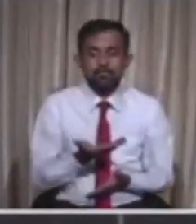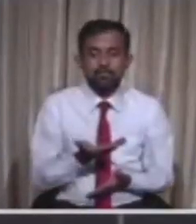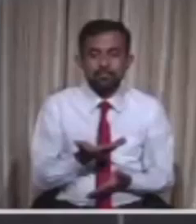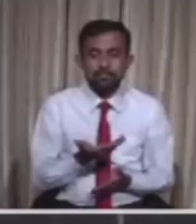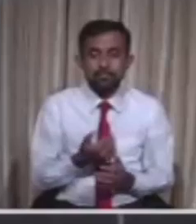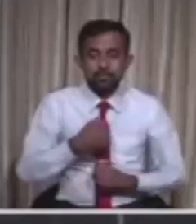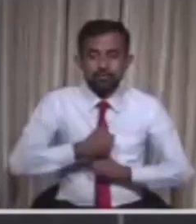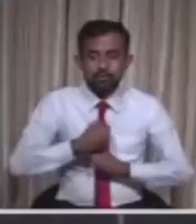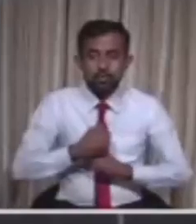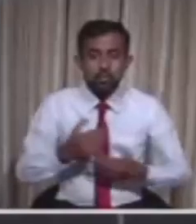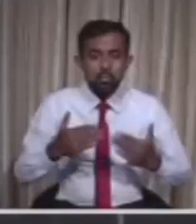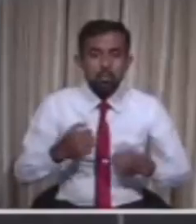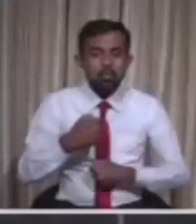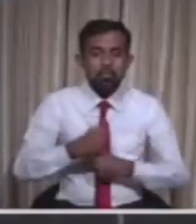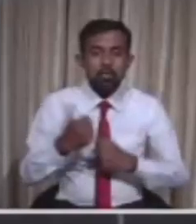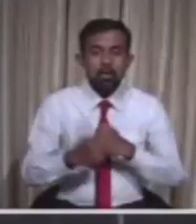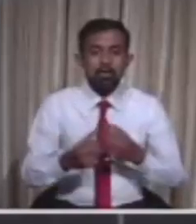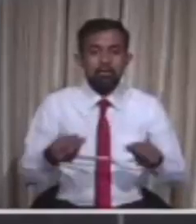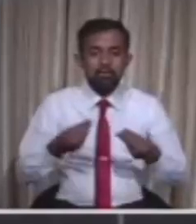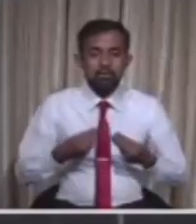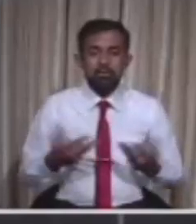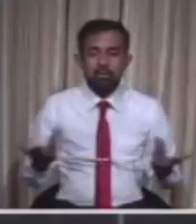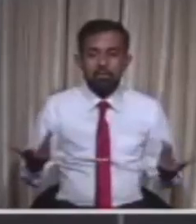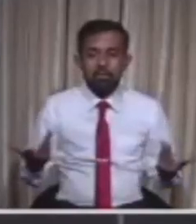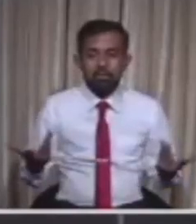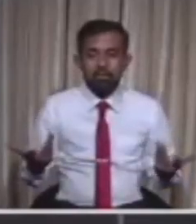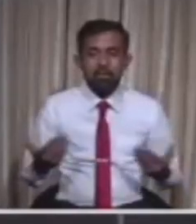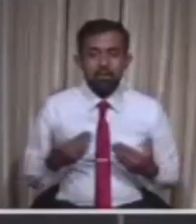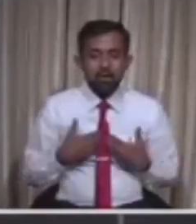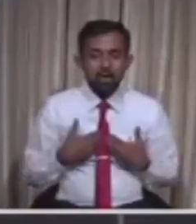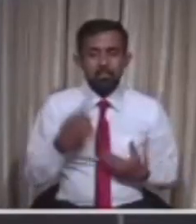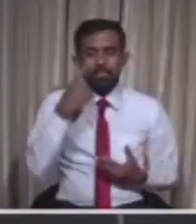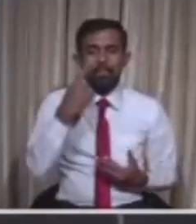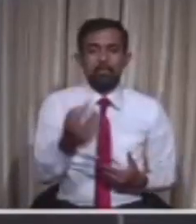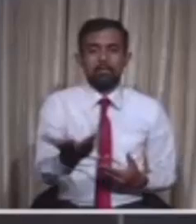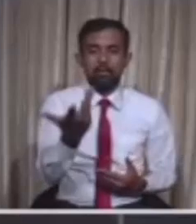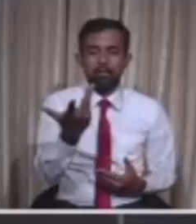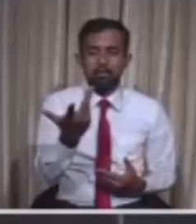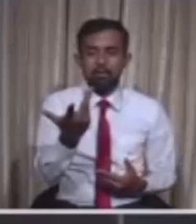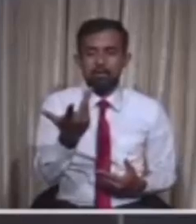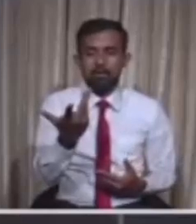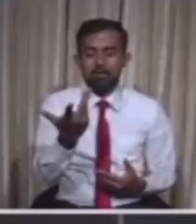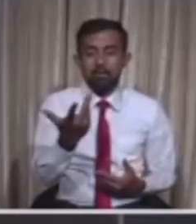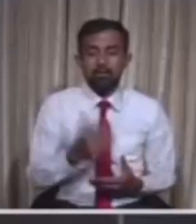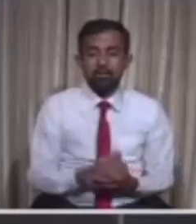මොකද රජයෙන් තාම වැඩපිළිවෙලක් ඉදිරිපත් කරලා නැහැ. අපි තාම දැක්කේ නැහැ.